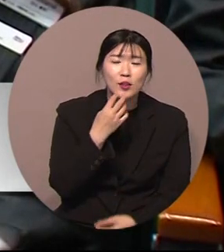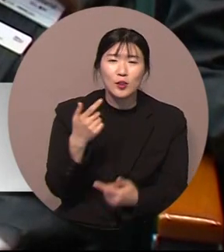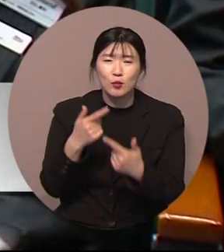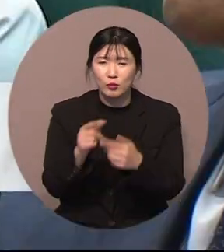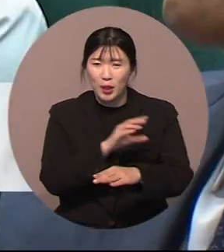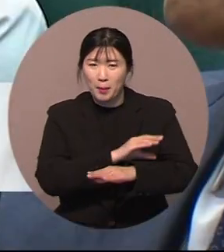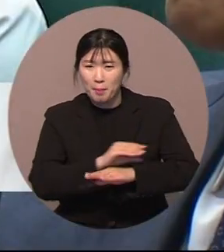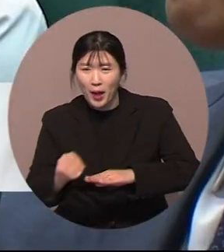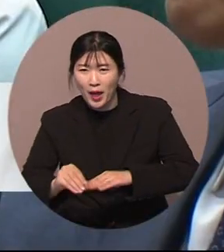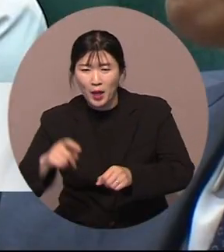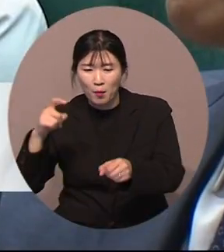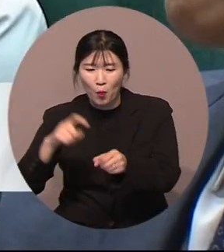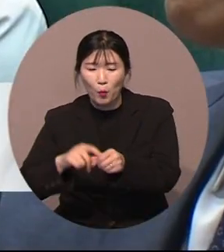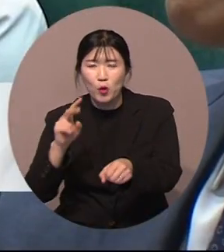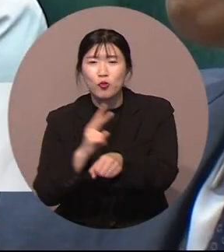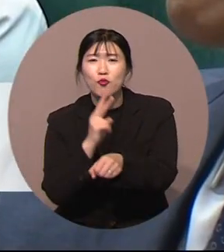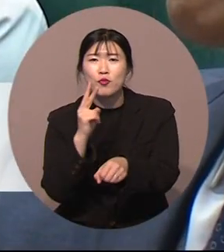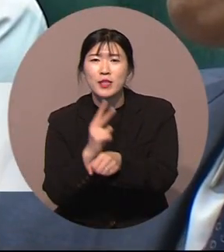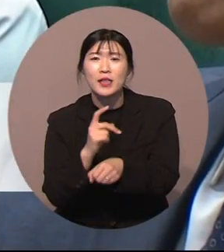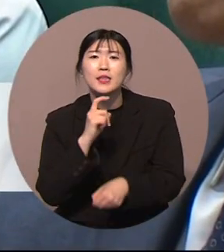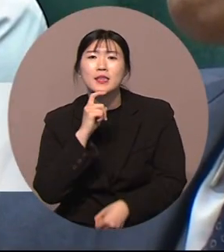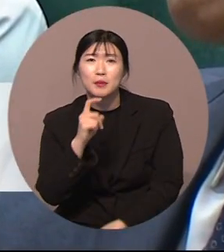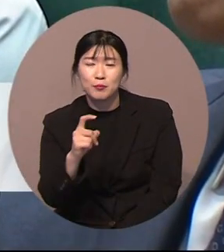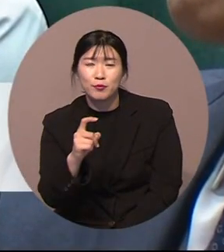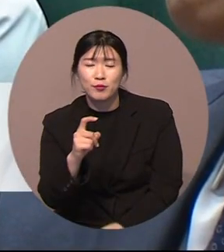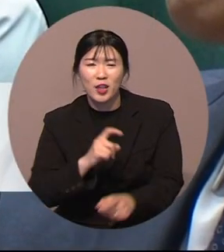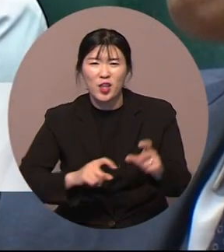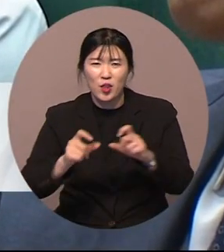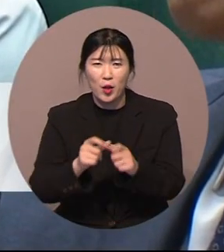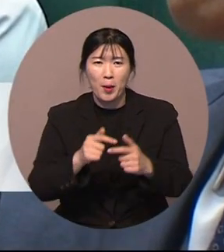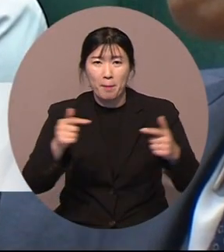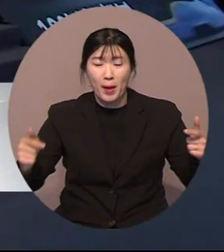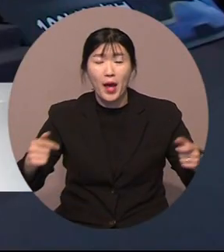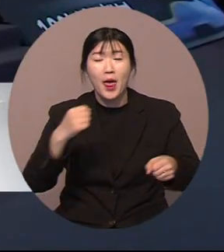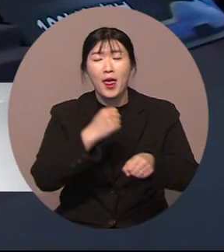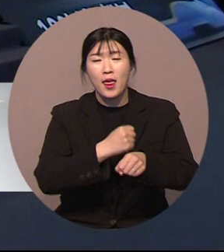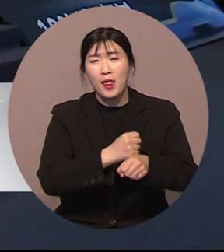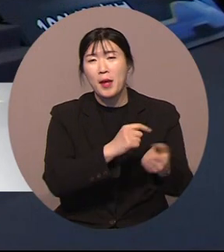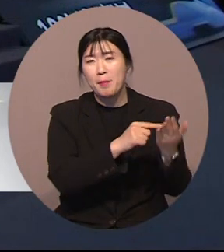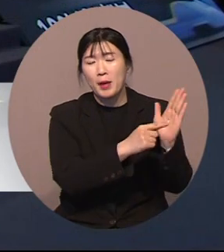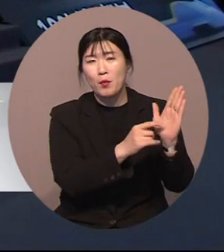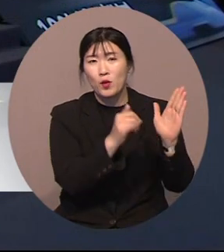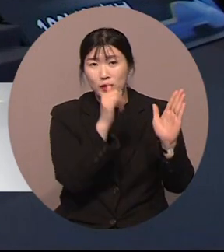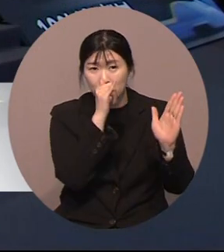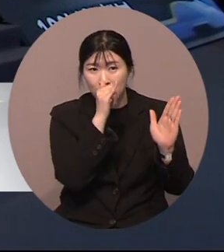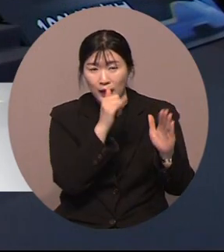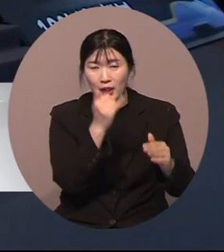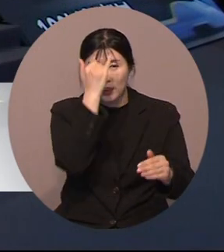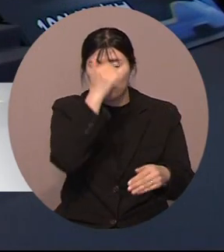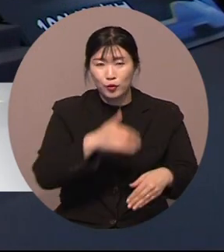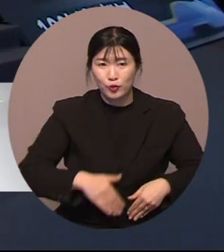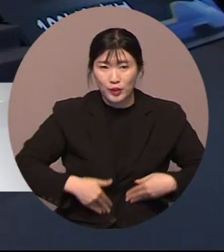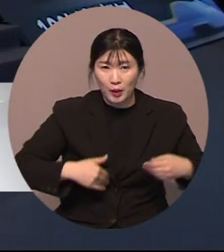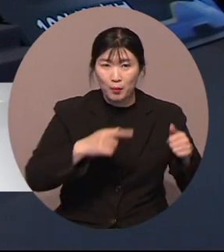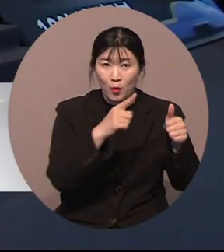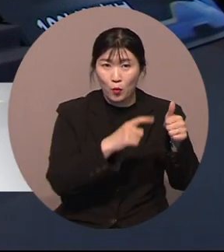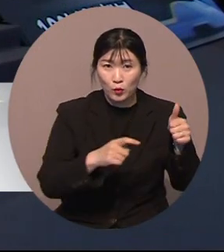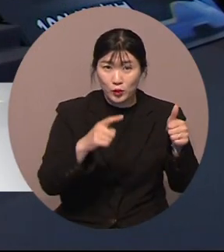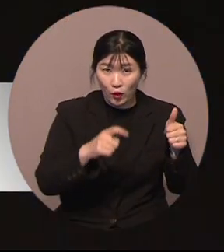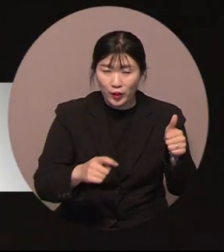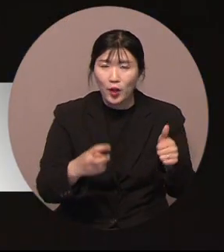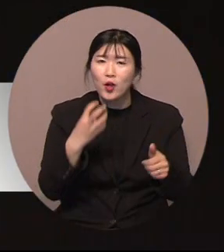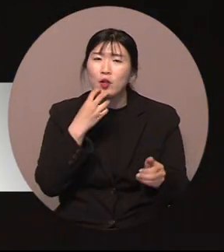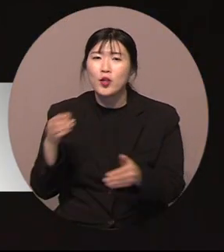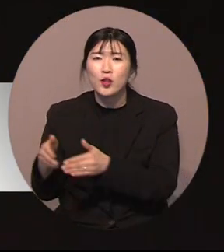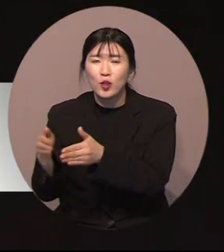주파하는 급행 고속열차 확대 계획을 발표한 윤 대통령은 서해안 복선전철 충남 홍성에서 경기도